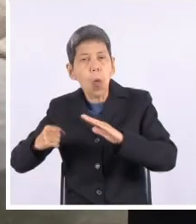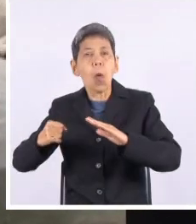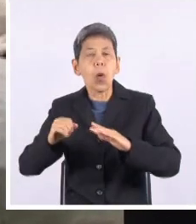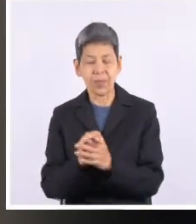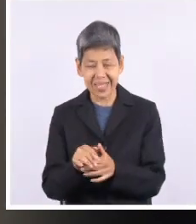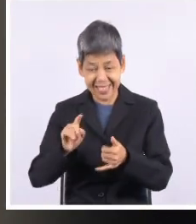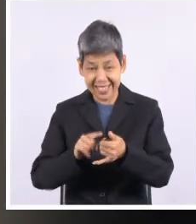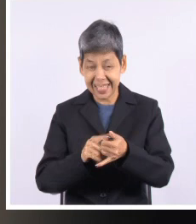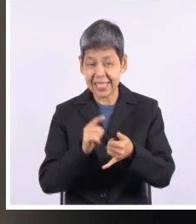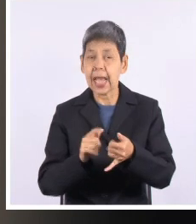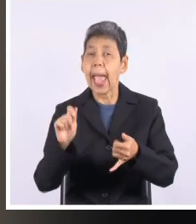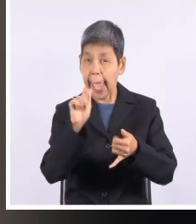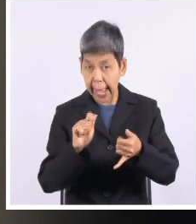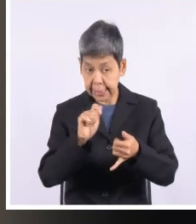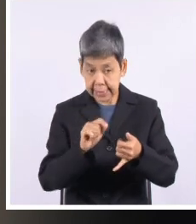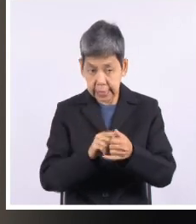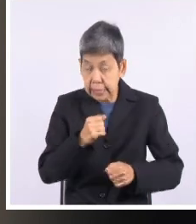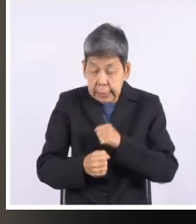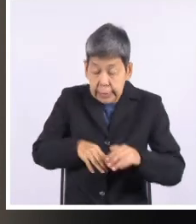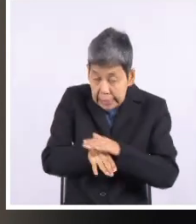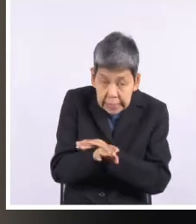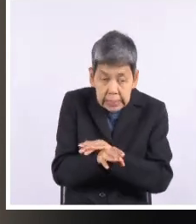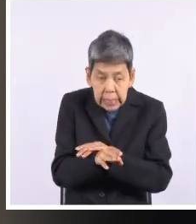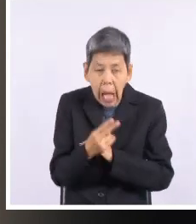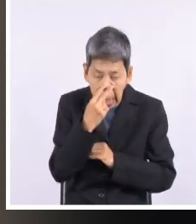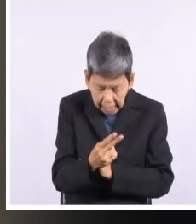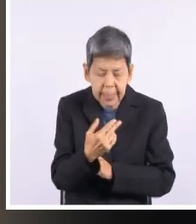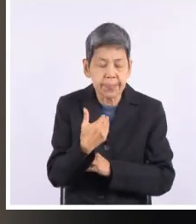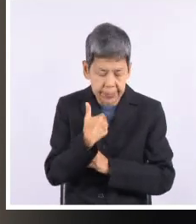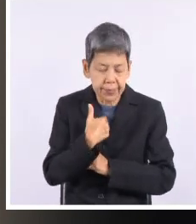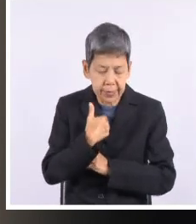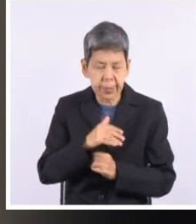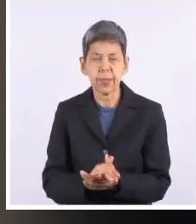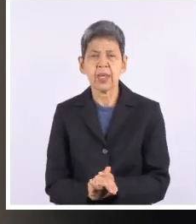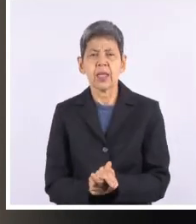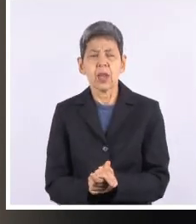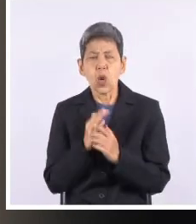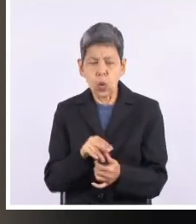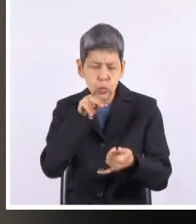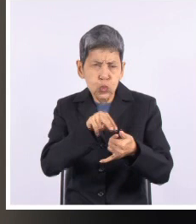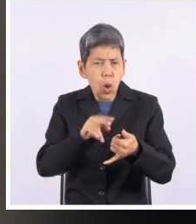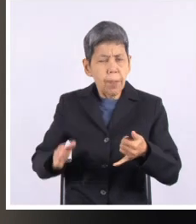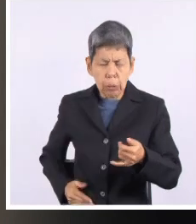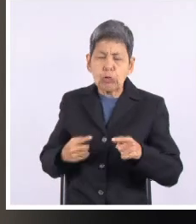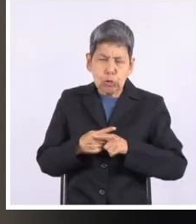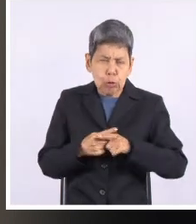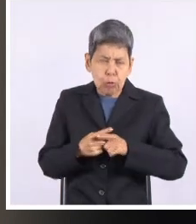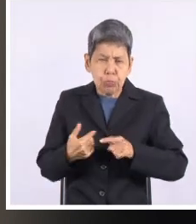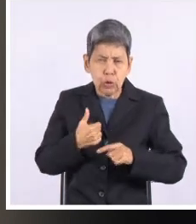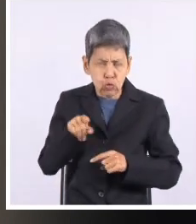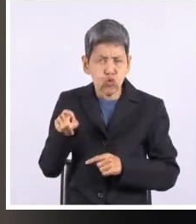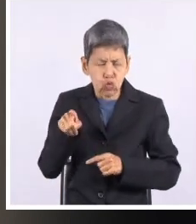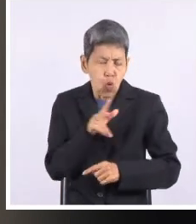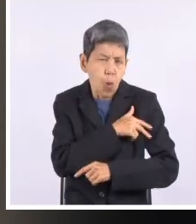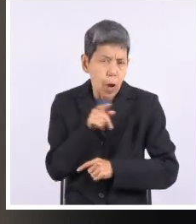ส่วนอีกตัวหนึ่งชื่อว่าเอเชียสามารถวิ่งหนีมาได้แล้วถูกพบตัวในเวลาต่อมาส่วนคนดูแลสุนัขนั้นได้รับบาดเจ็บตอนนี้รักษา